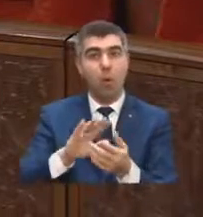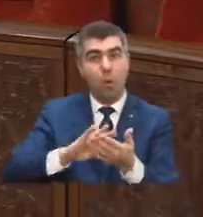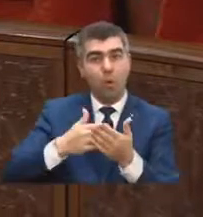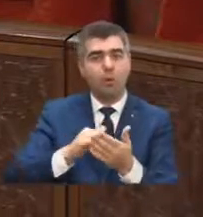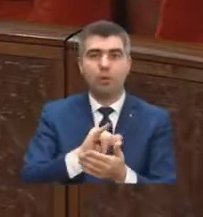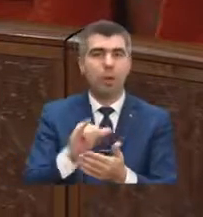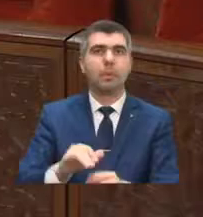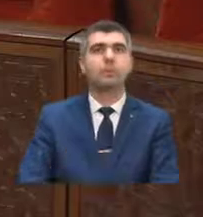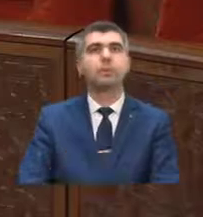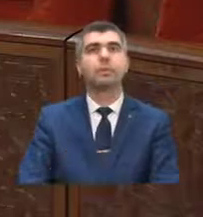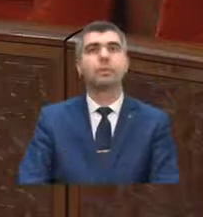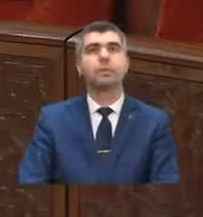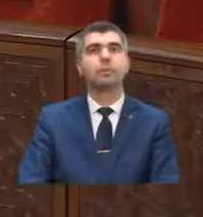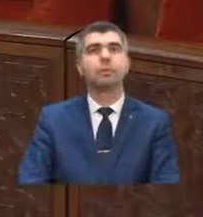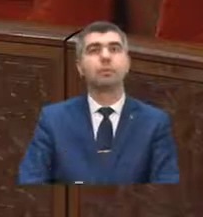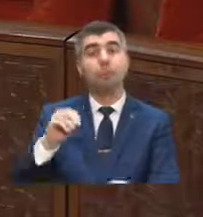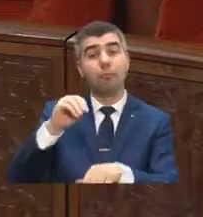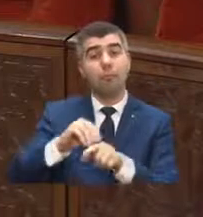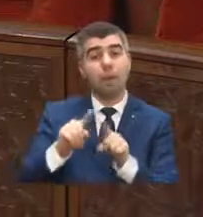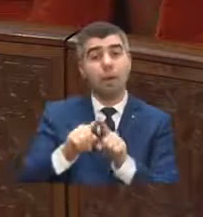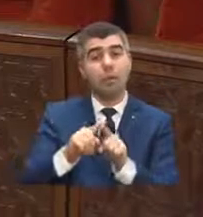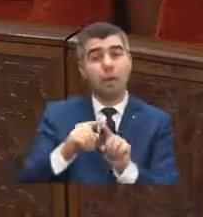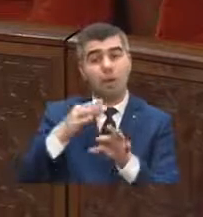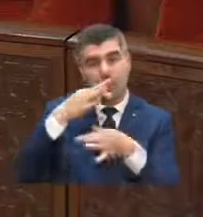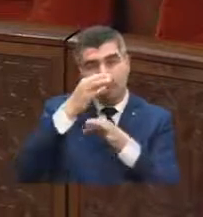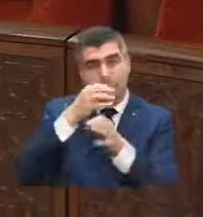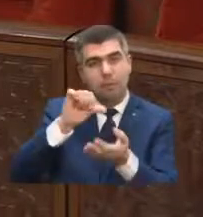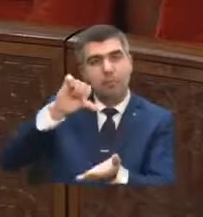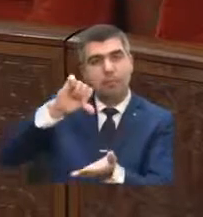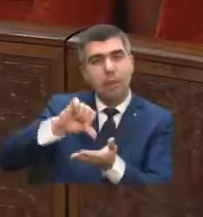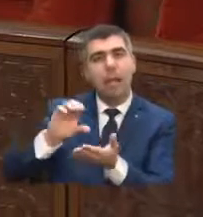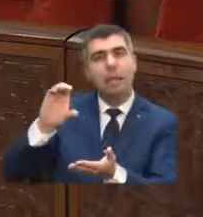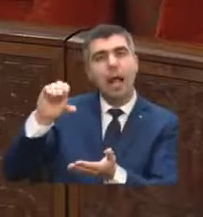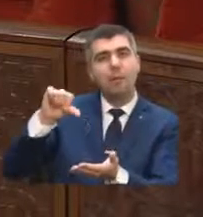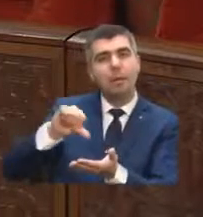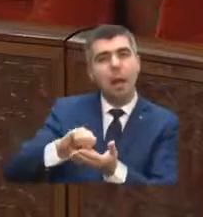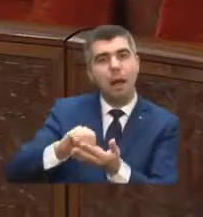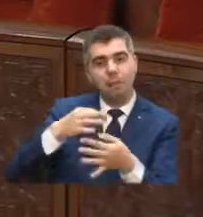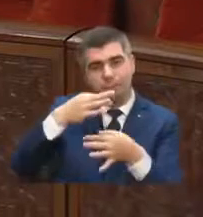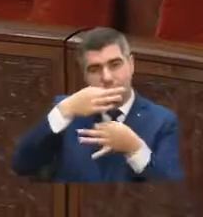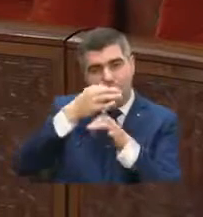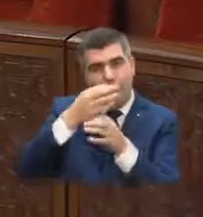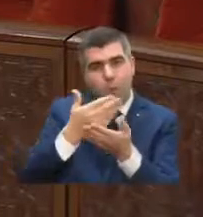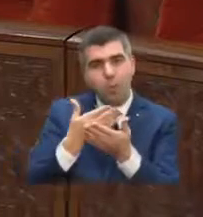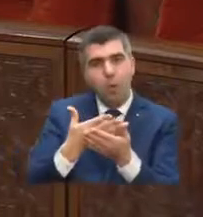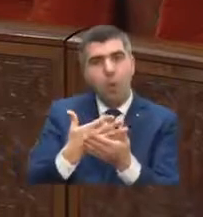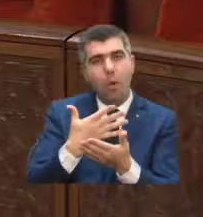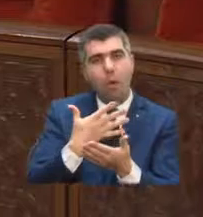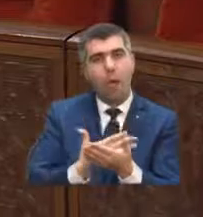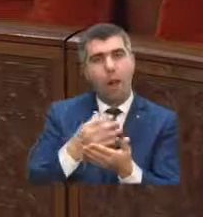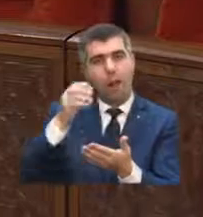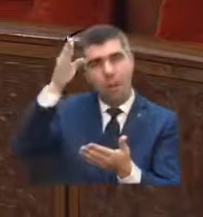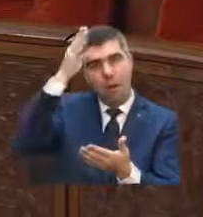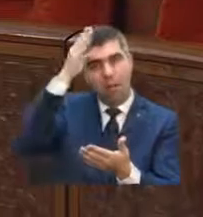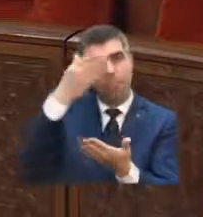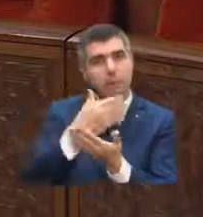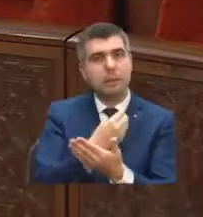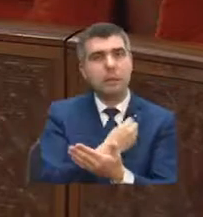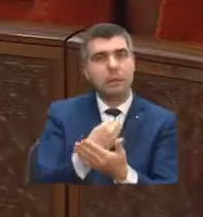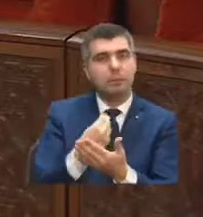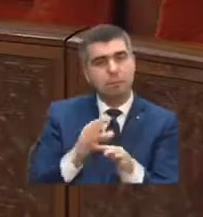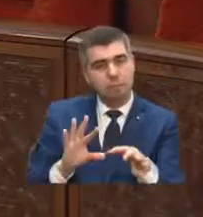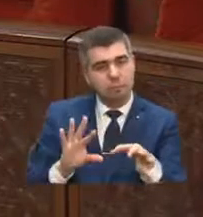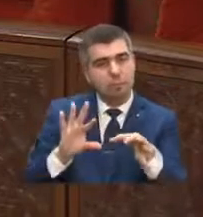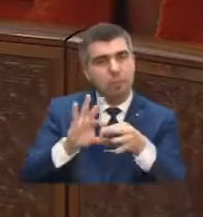السياسه المساله ديال باستور تكلمتي عليها، احنا عندنا برنامج ديال البي بي بي يعني الشراكه قطاع عام